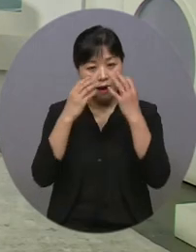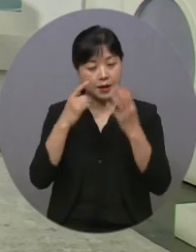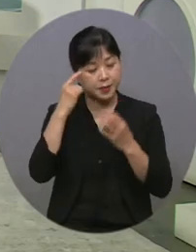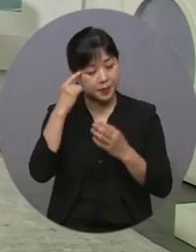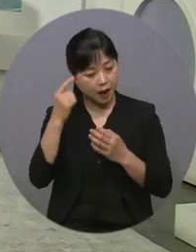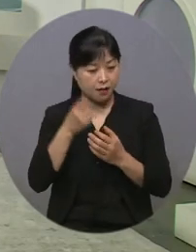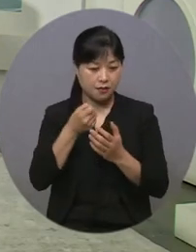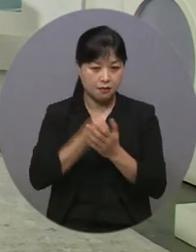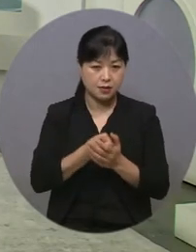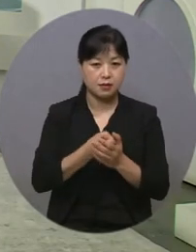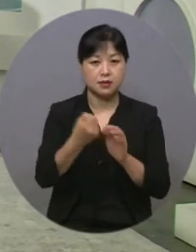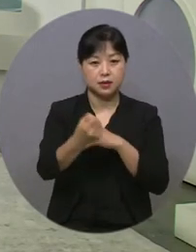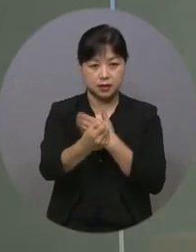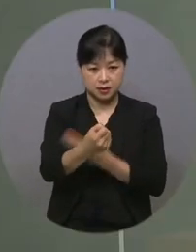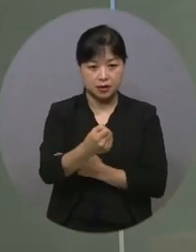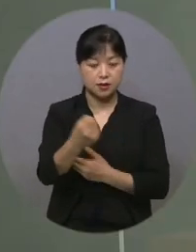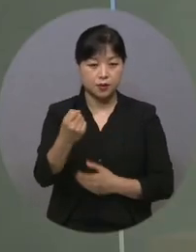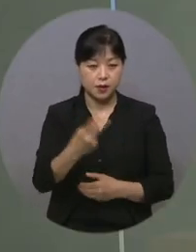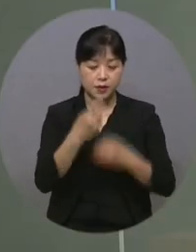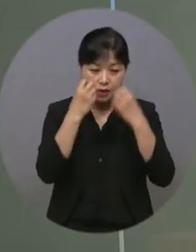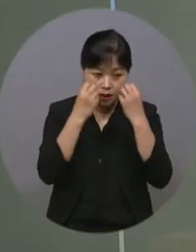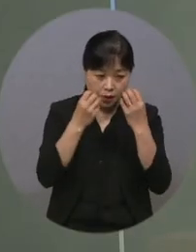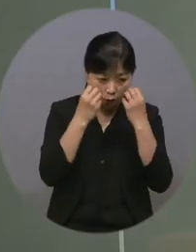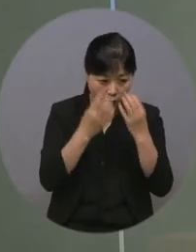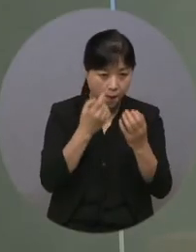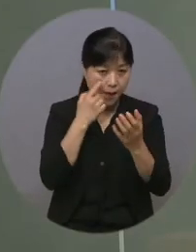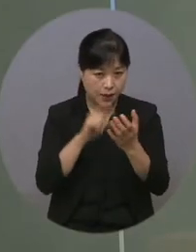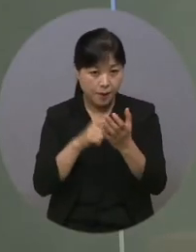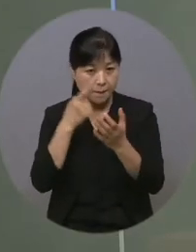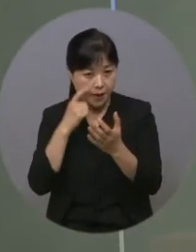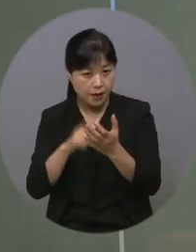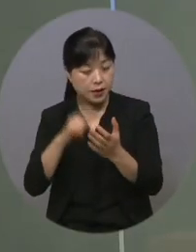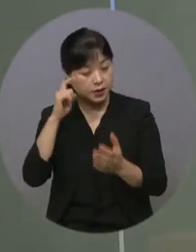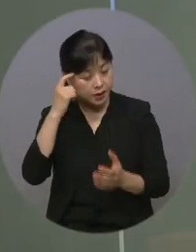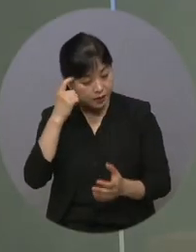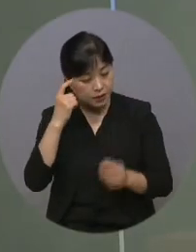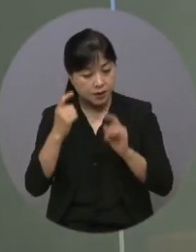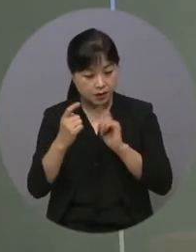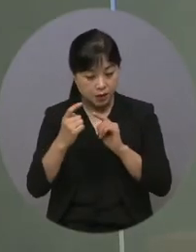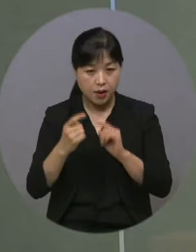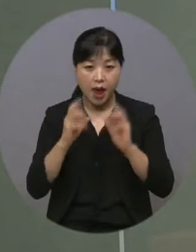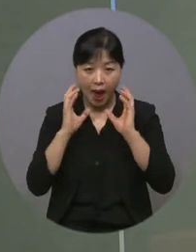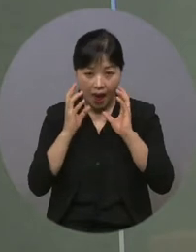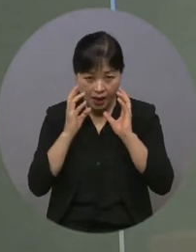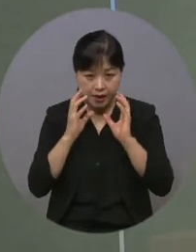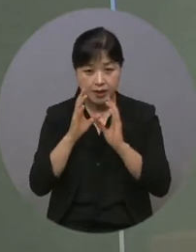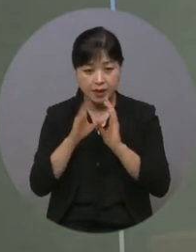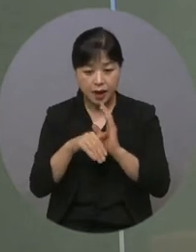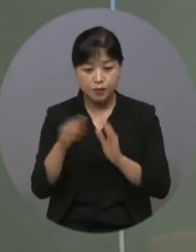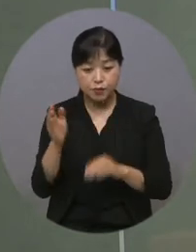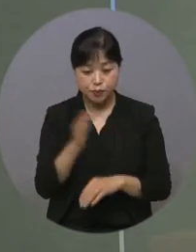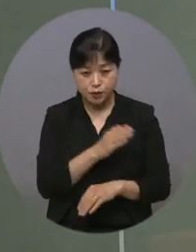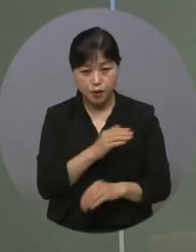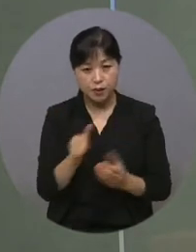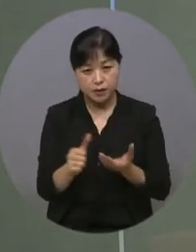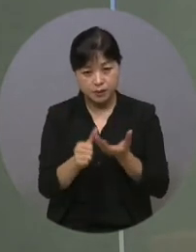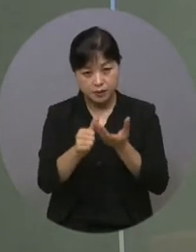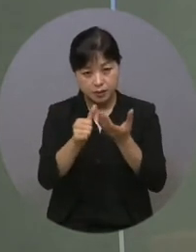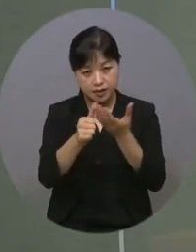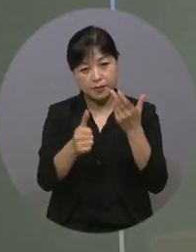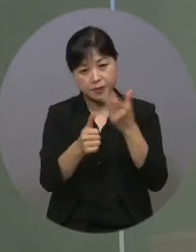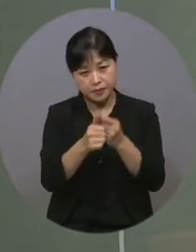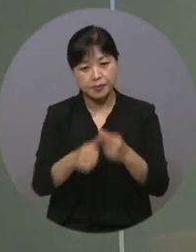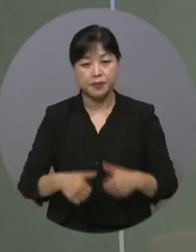창의력이라든가 또 개척정신 뭐 이런 것을 어린이들에게 심어주는 네. 막 그런 것을 강조하시는 것